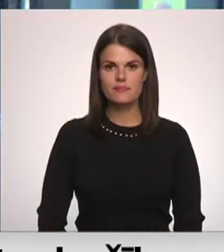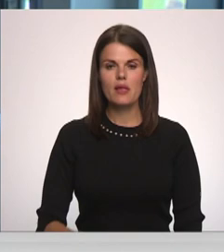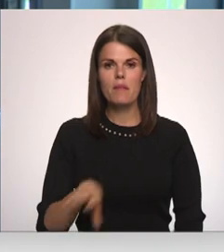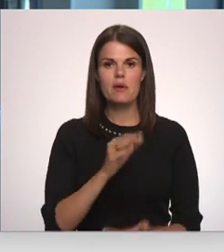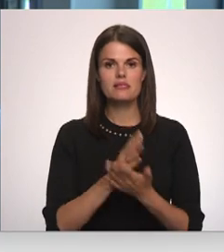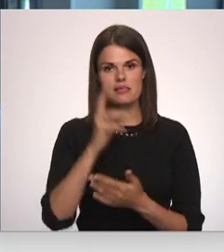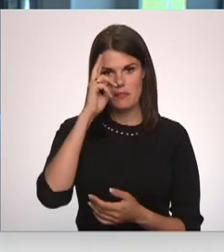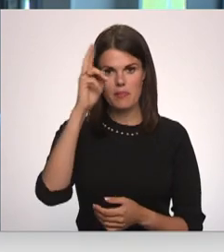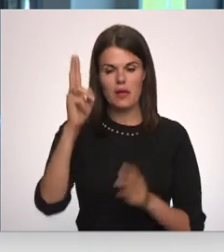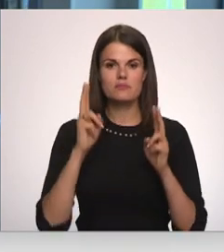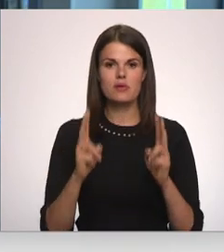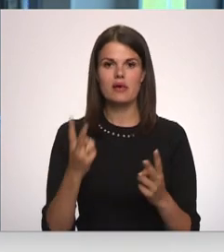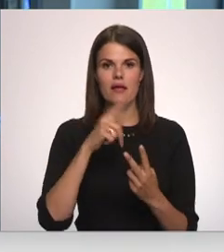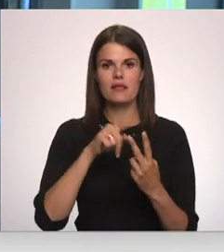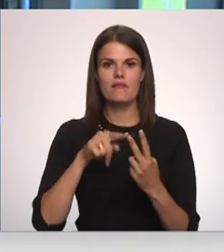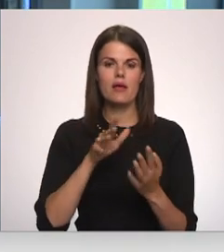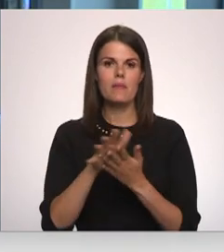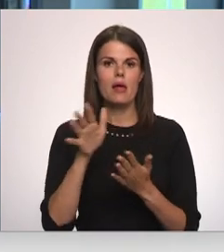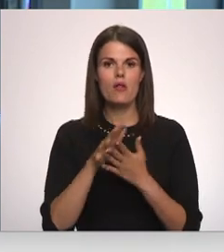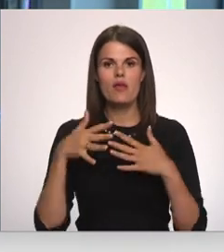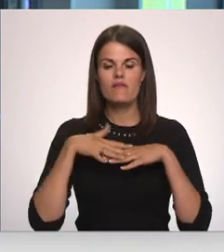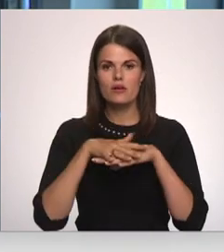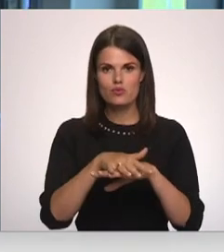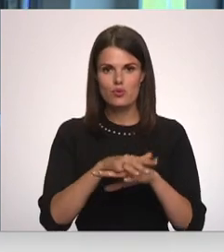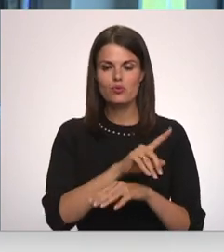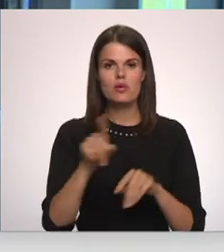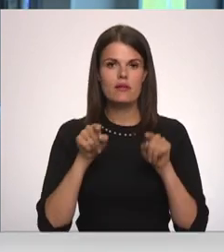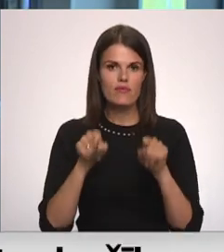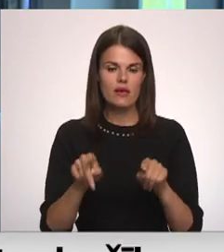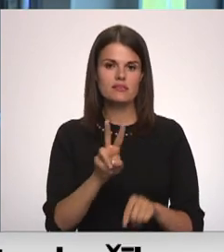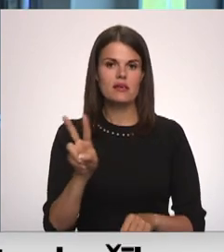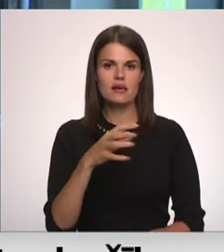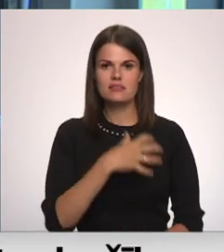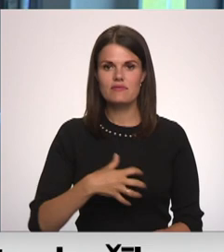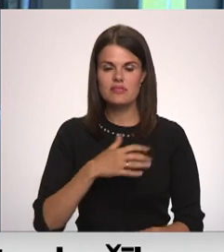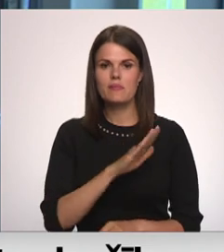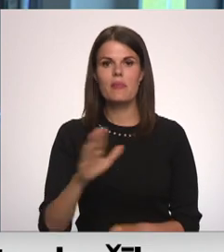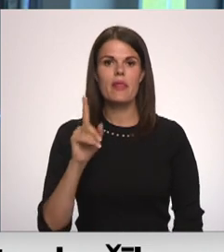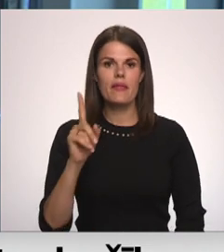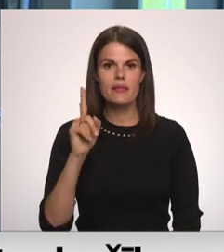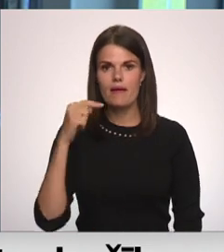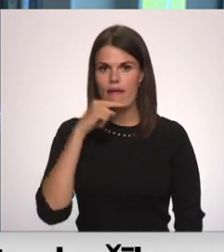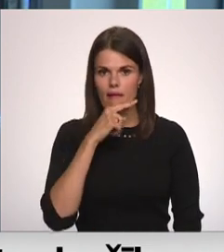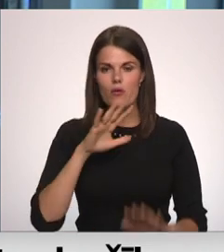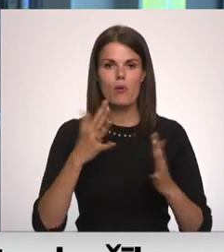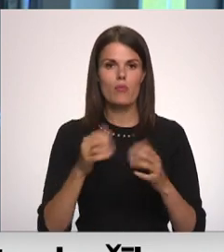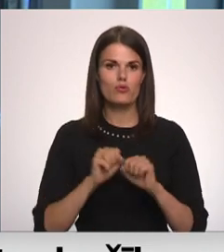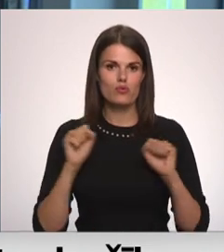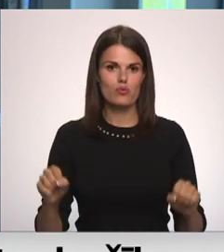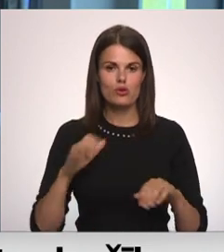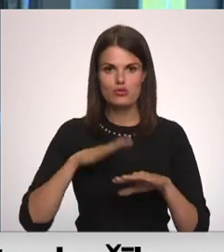Esam pārliecināti, ka divējādi pielietojuma infrastruktūra ir tas, kas ir vajadzīgs, ne tikai ekonomisku, bet arī drošības apsvērumu